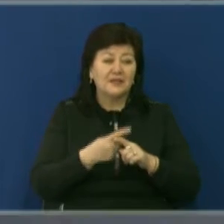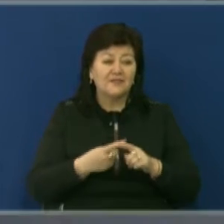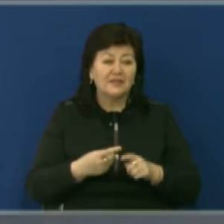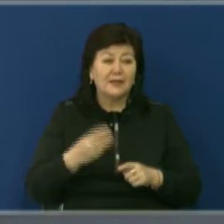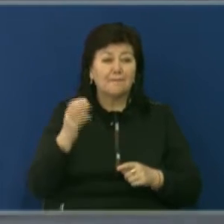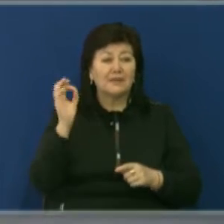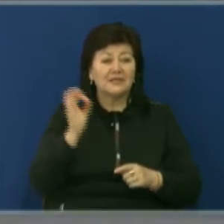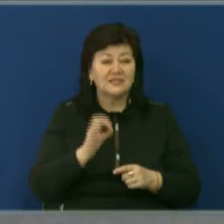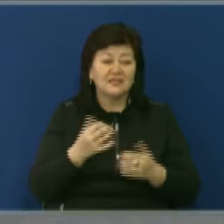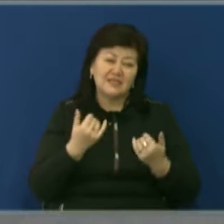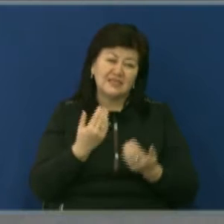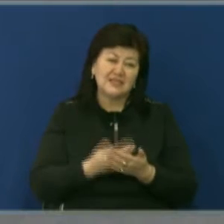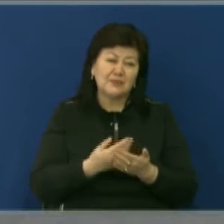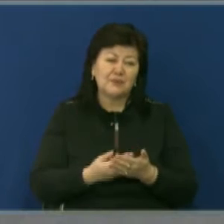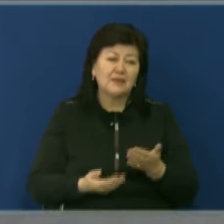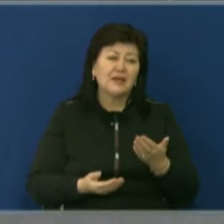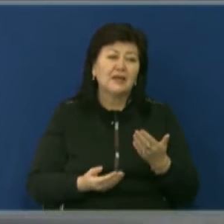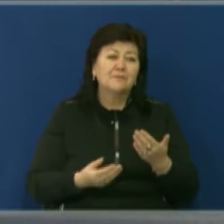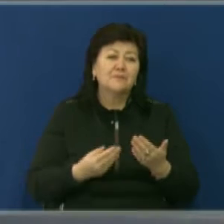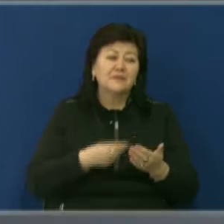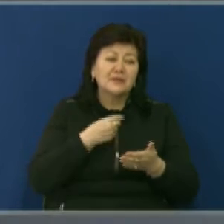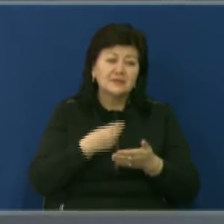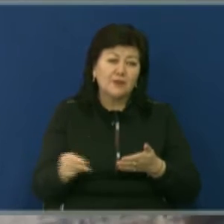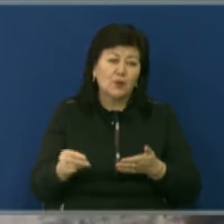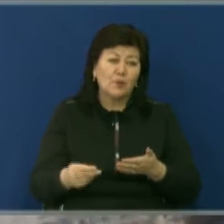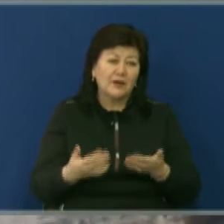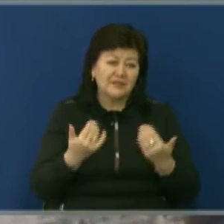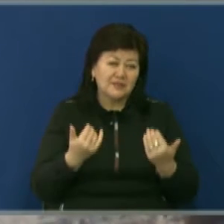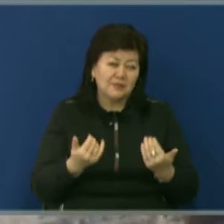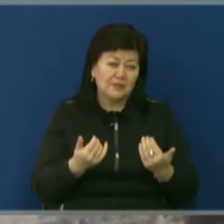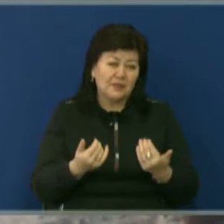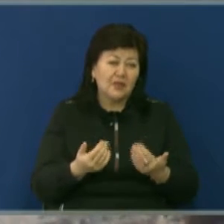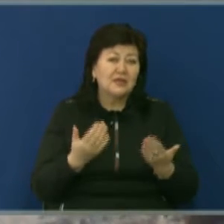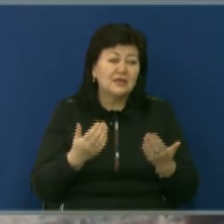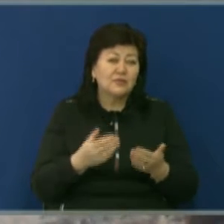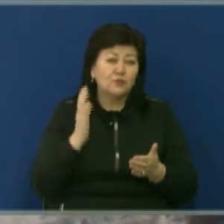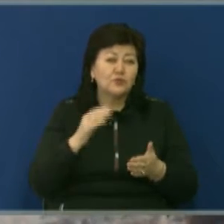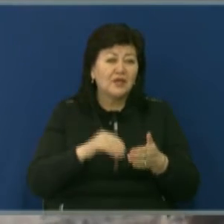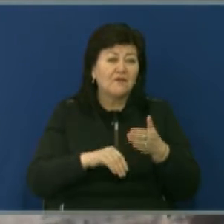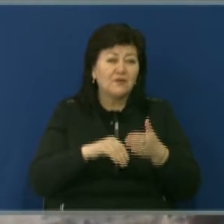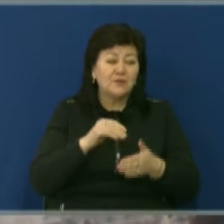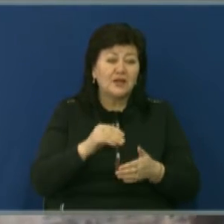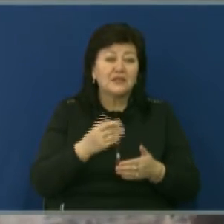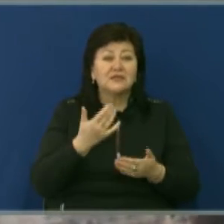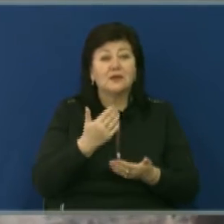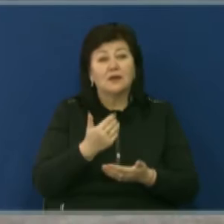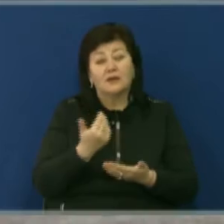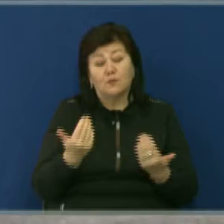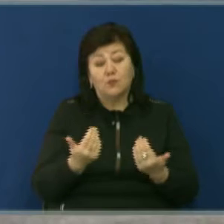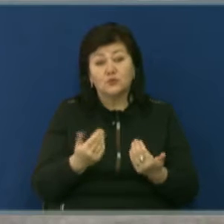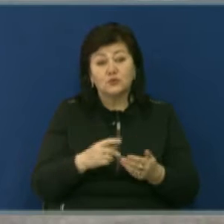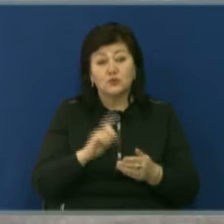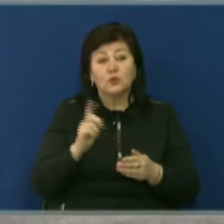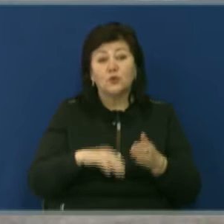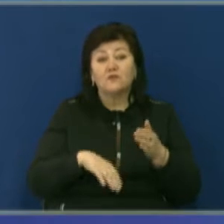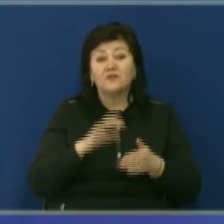еткендей, конкурспен сатып алу рәсімі ашық және жариялы түрде өтеді. Бердібек Қарымбай, Сәуле Байғалиева, Семей